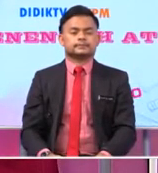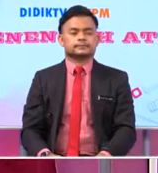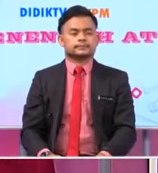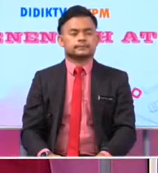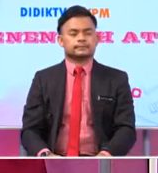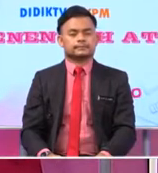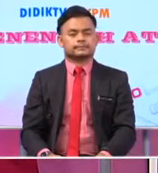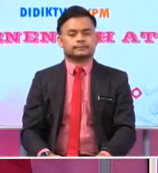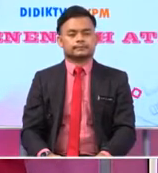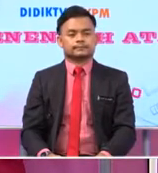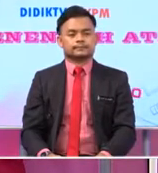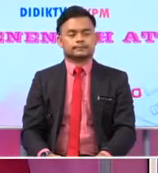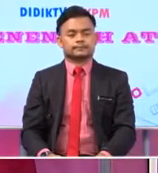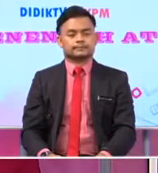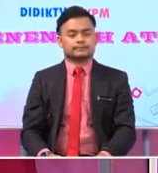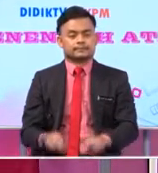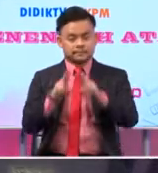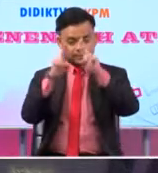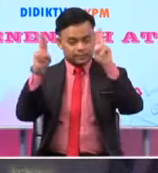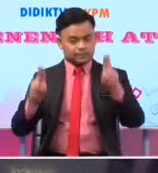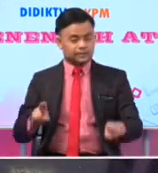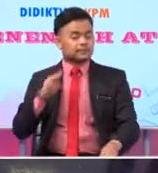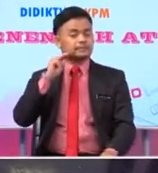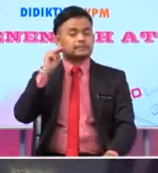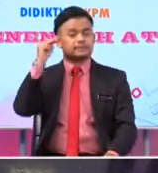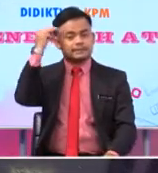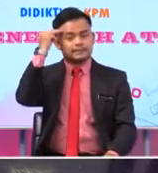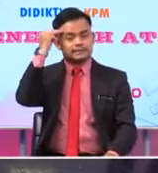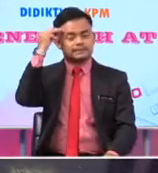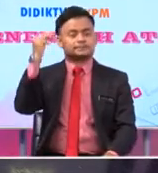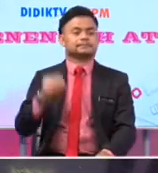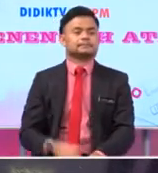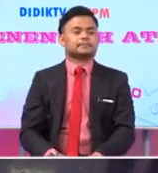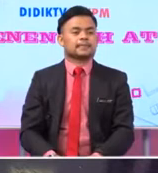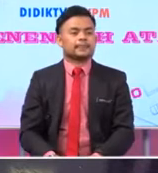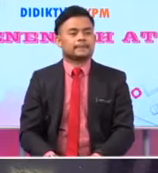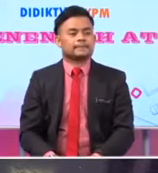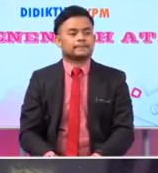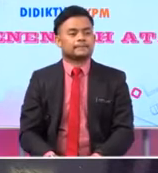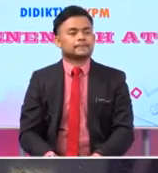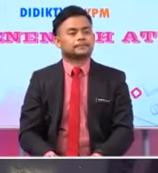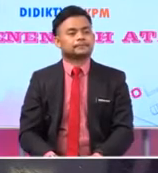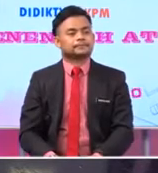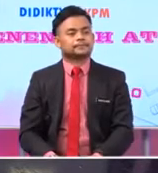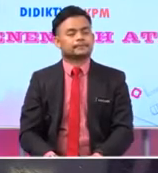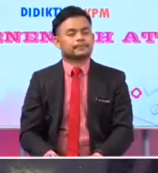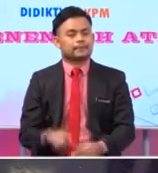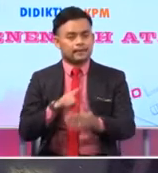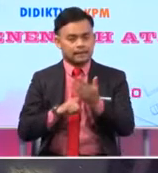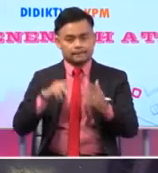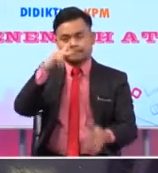hai hahaha mau zindagi Wanagiri soal lagi nih oke oleh kita tengok aplikasi